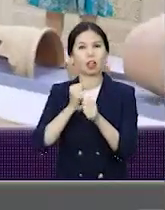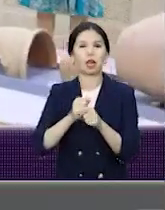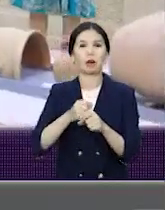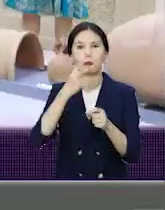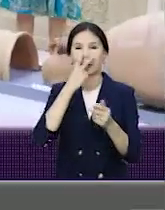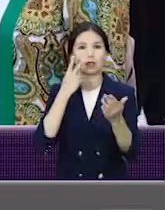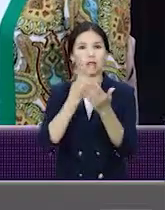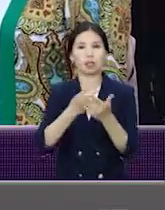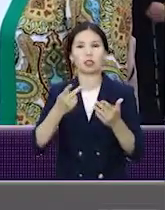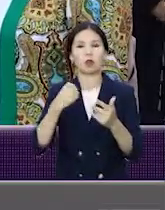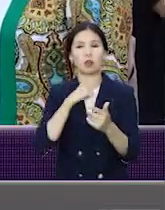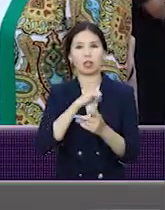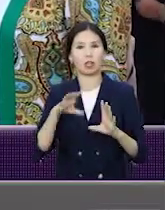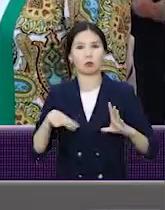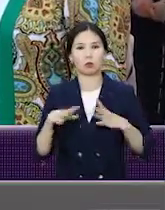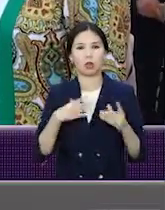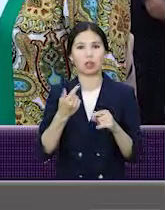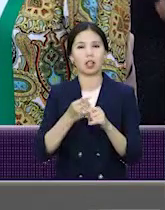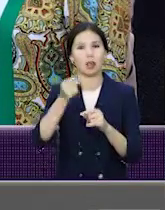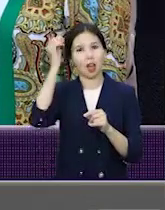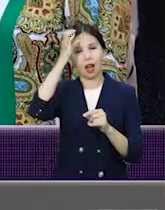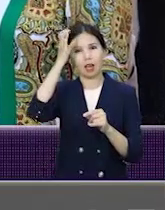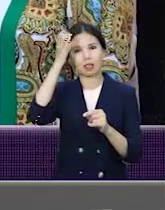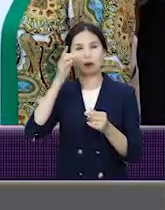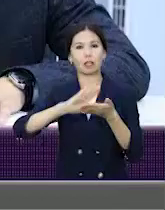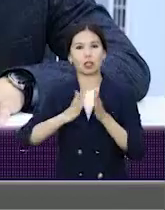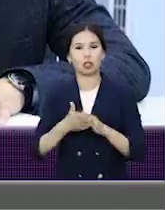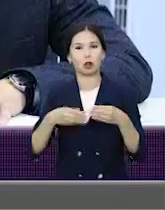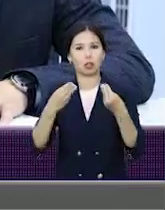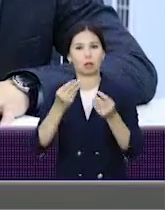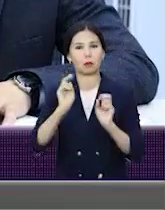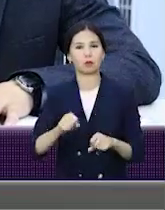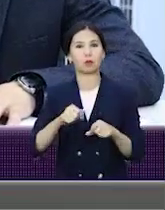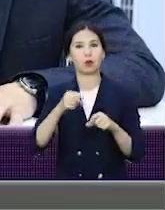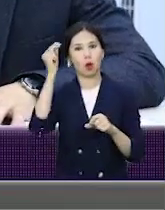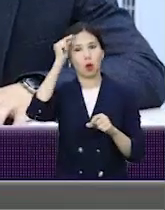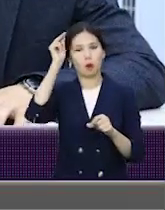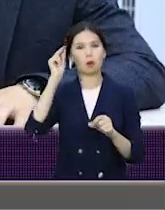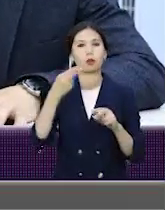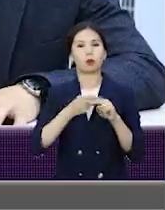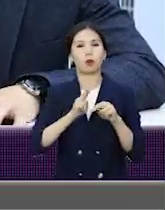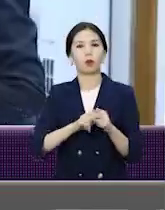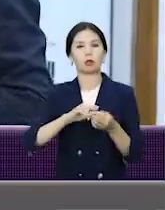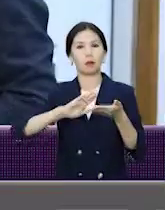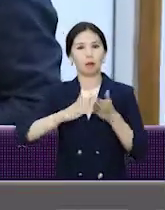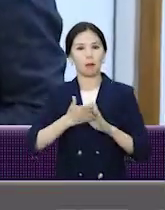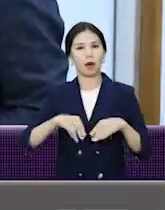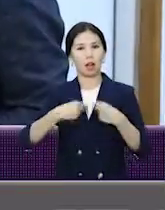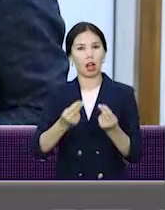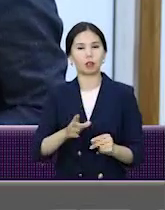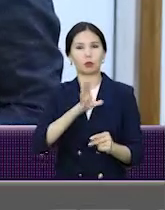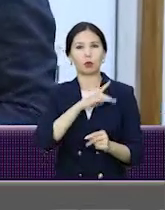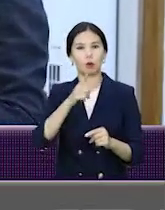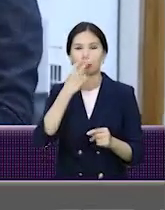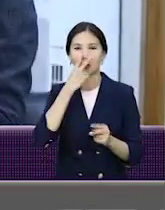va o'zlari ham shug'ullanishlarida akademiyada yaratilgan sharoit qo'l keladi. Akademiya hamda bilim yurti o'rtasida imzolangan memorandum ham ana shu